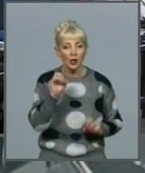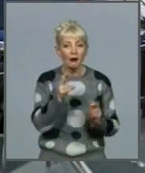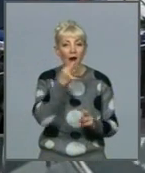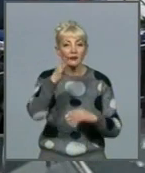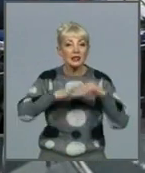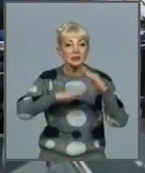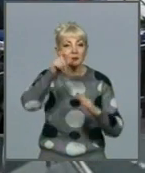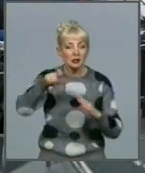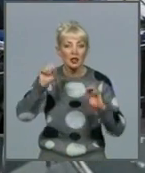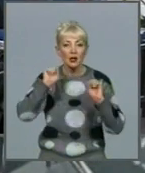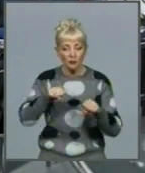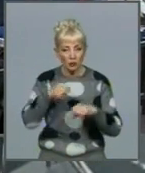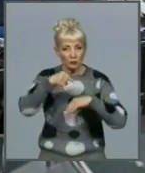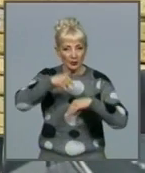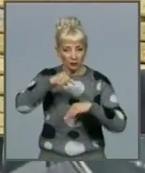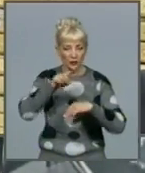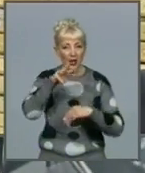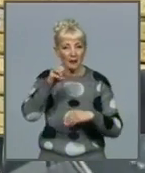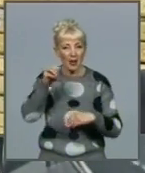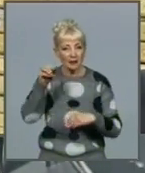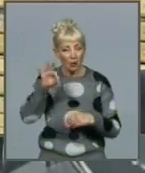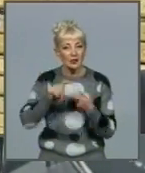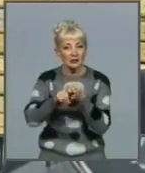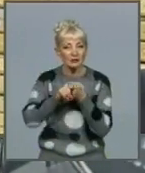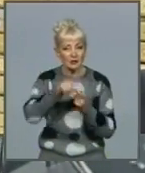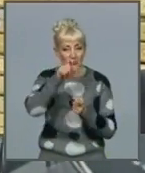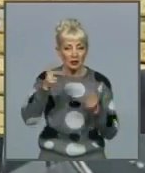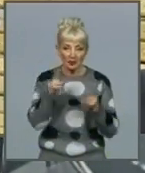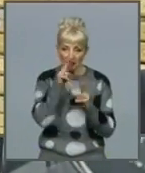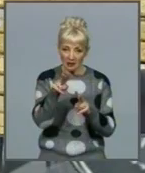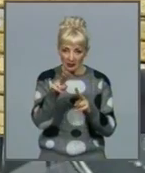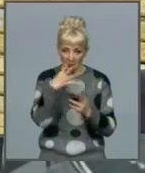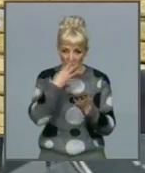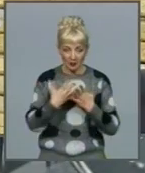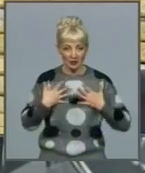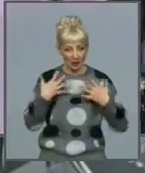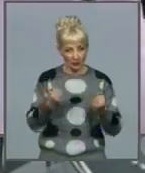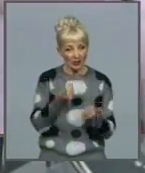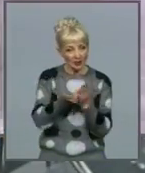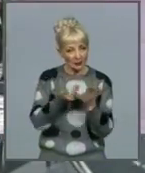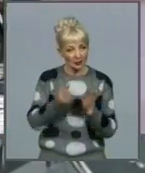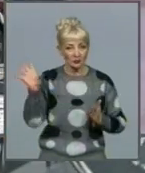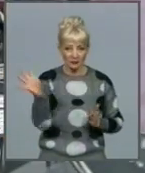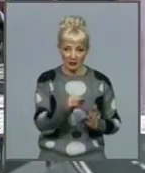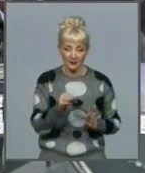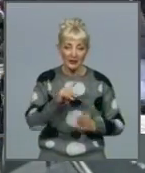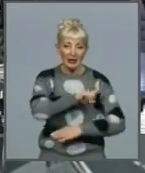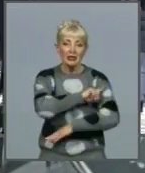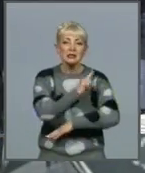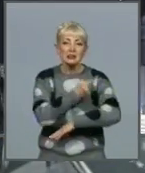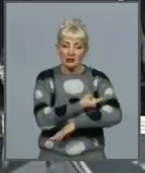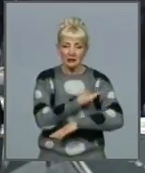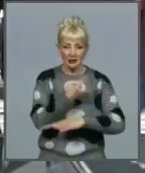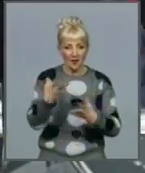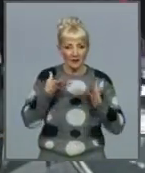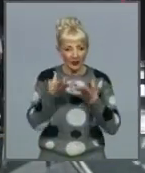метеозалежні люди. Тому слідкувати за власним здоров'ям радять всім. Адже сильні геомагнітні обурення небезпечні стрибками